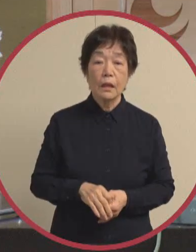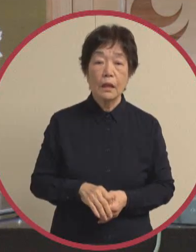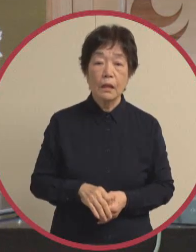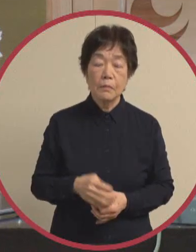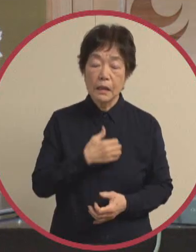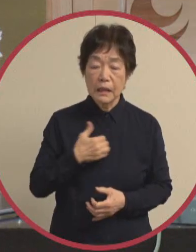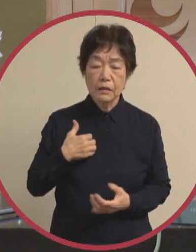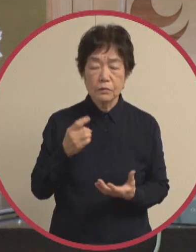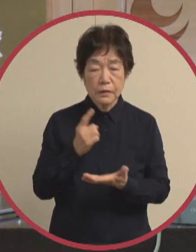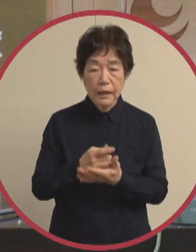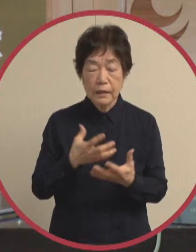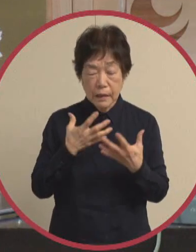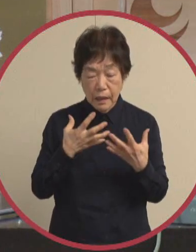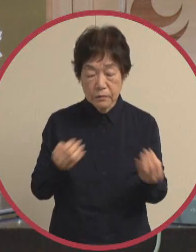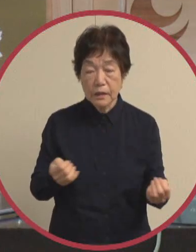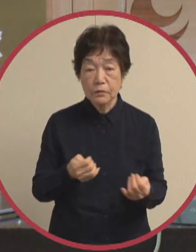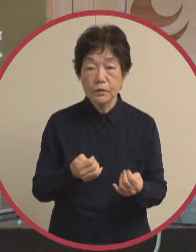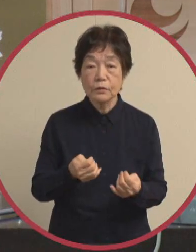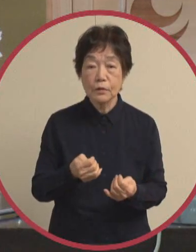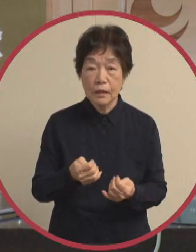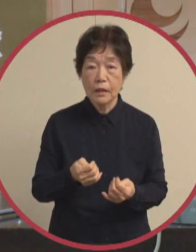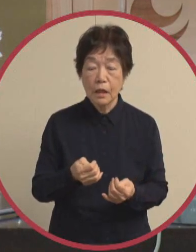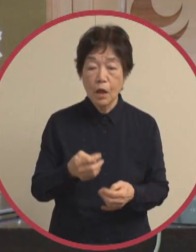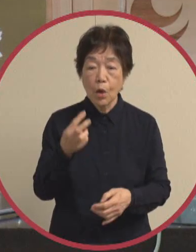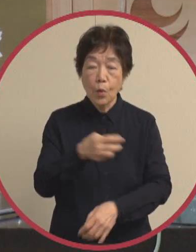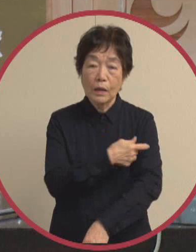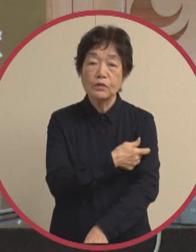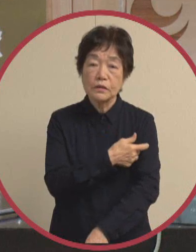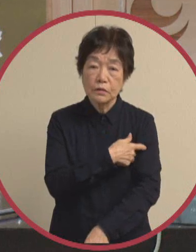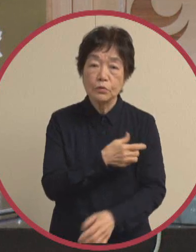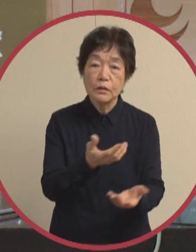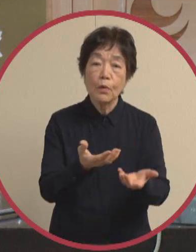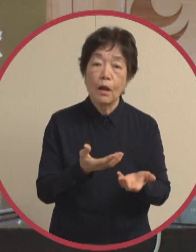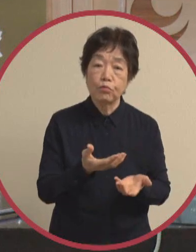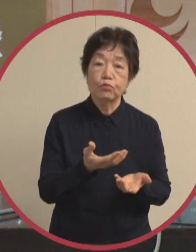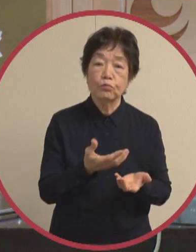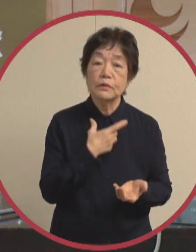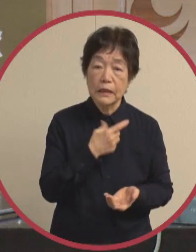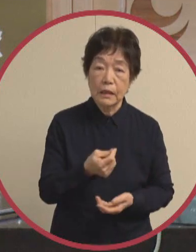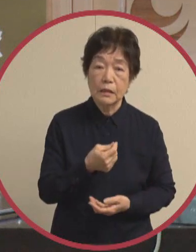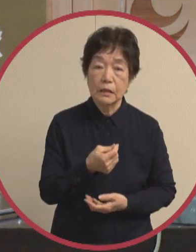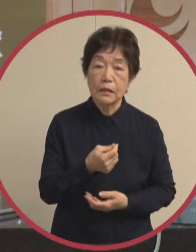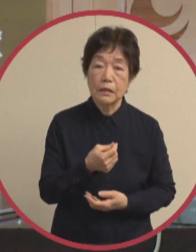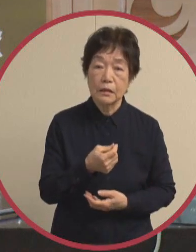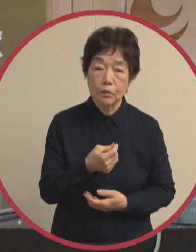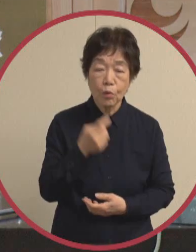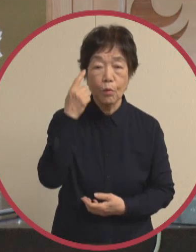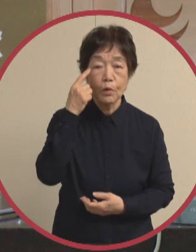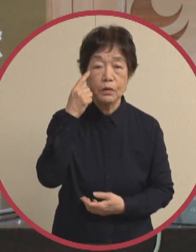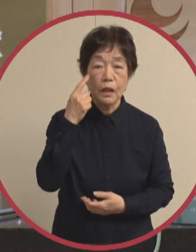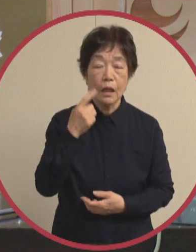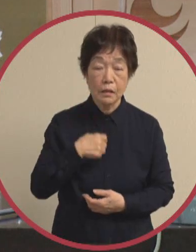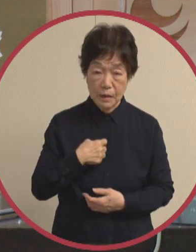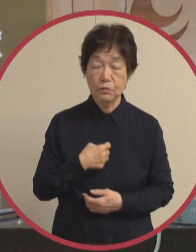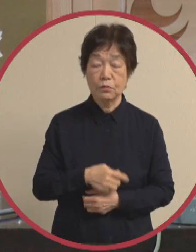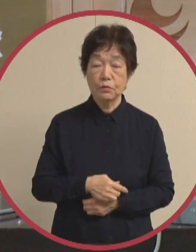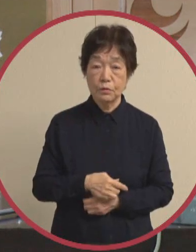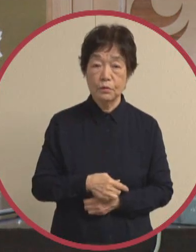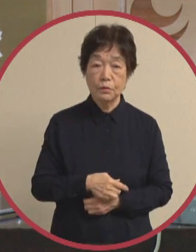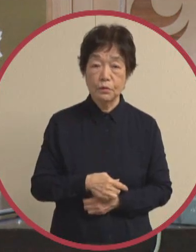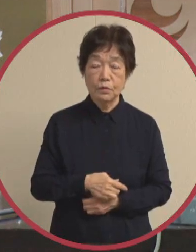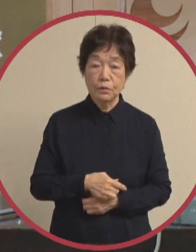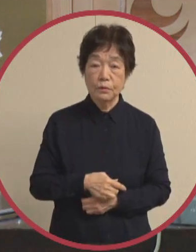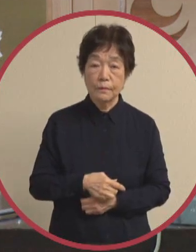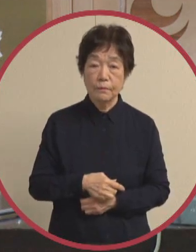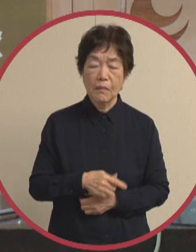できるだけ多くの方にワクチンは打っていただきたいというふうに思っておりまして、い